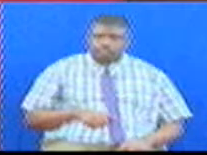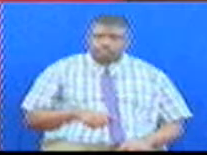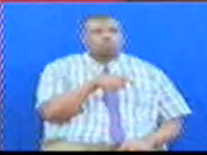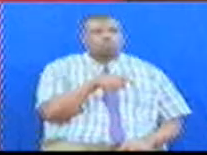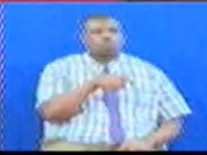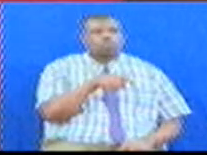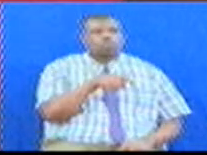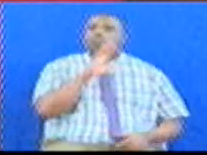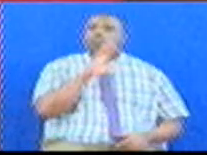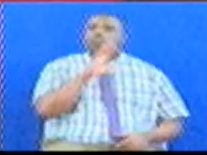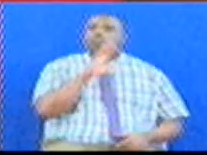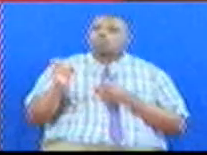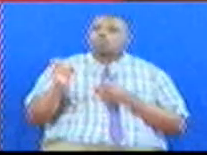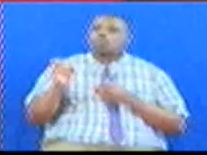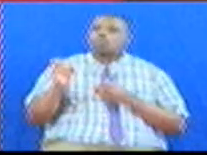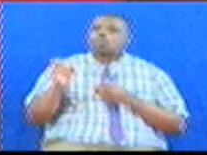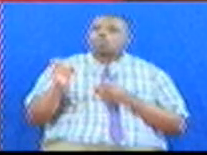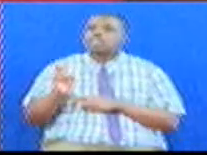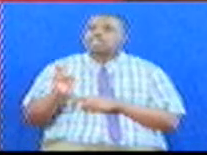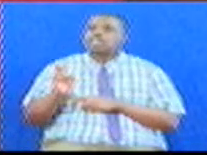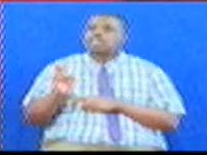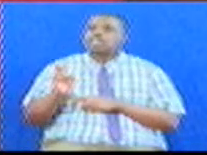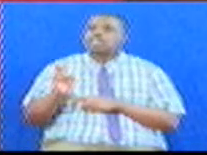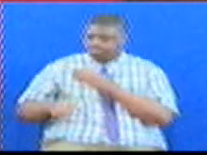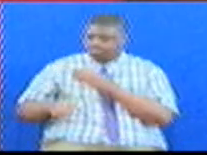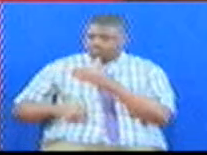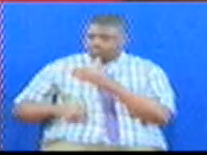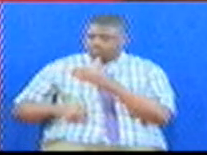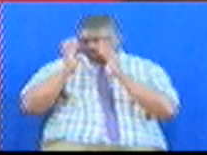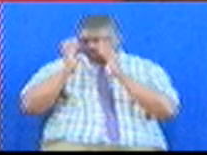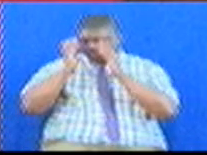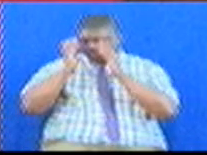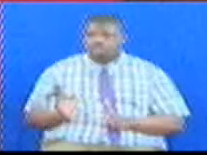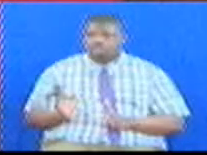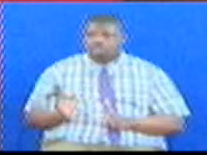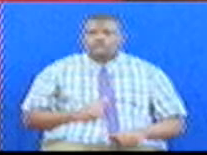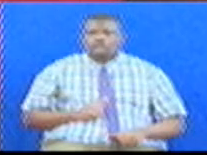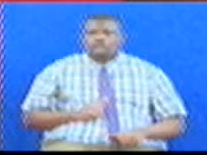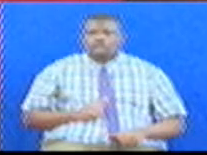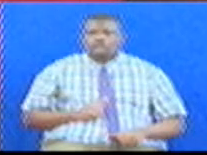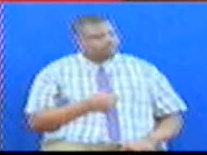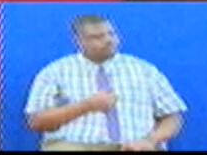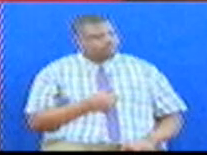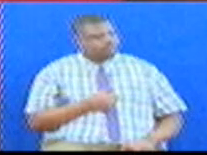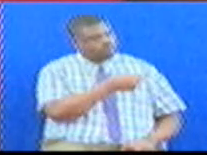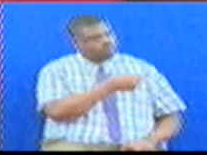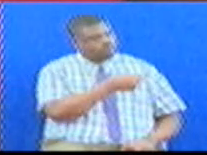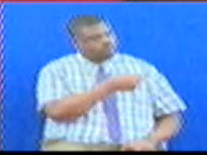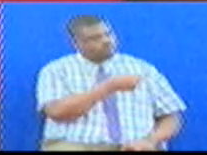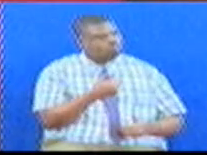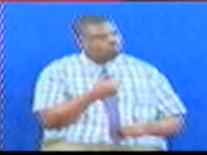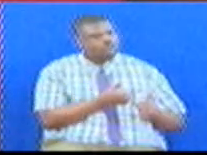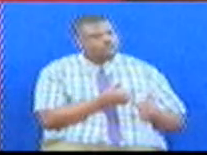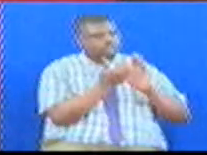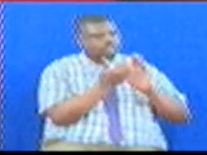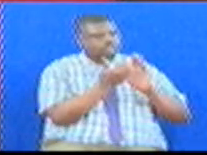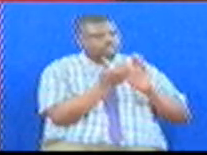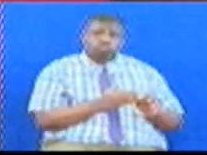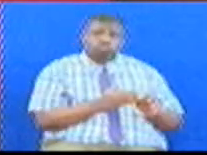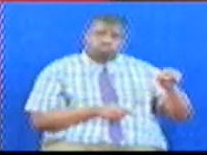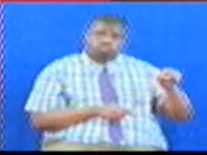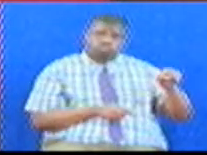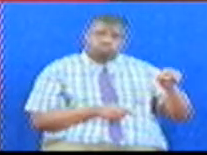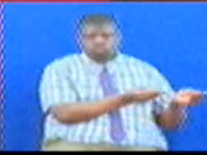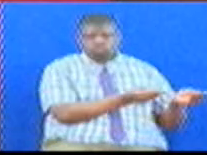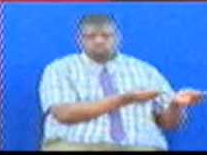hawa wanalinda heshima ya viongozi wa mihimili. Kwa hiyo napongeza sana mwanasheria mkuu kwa kuliona hili na kwa kuja nalo